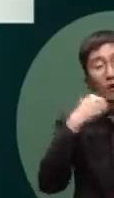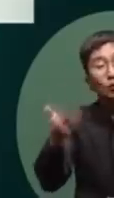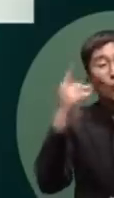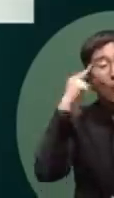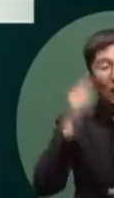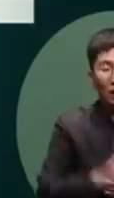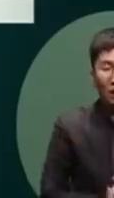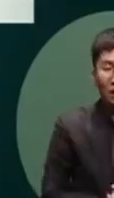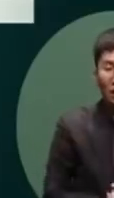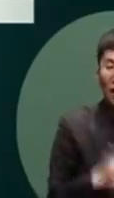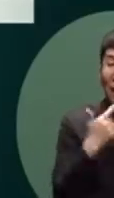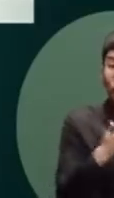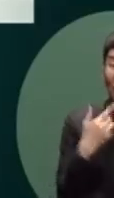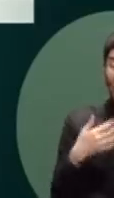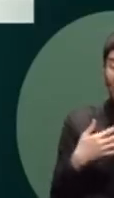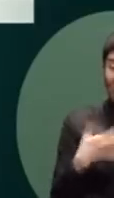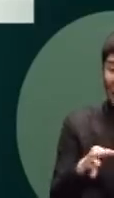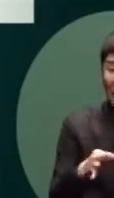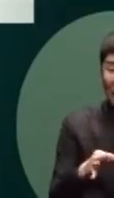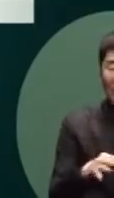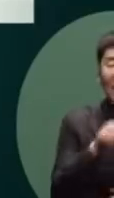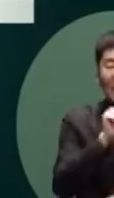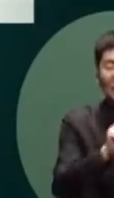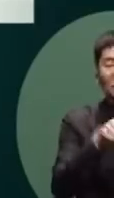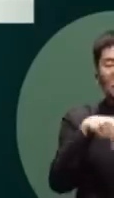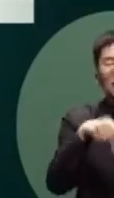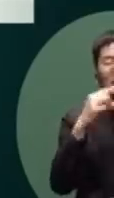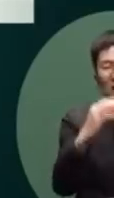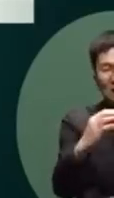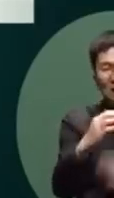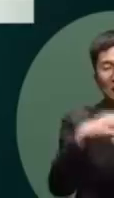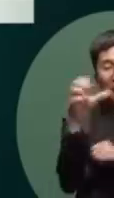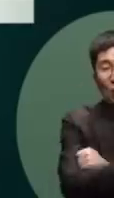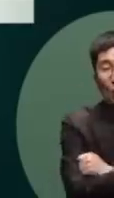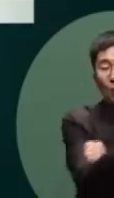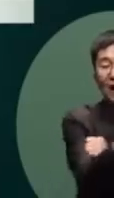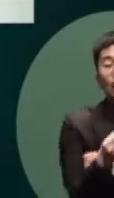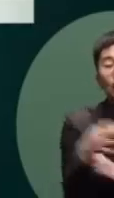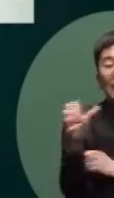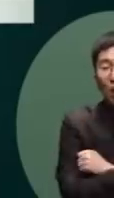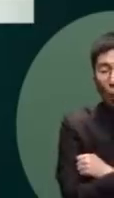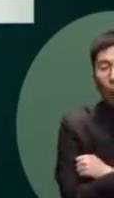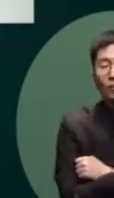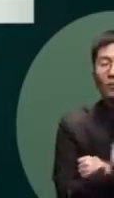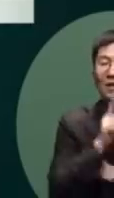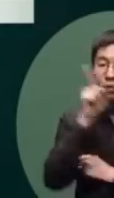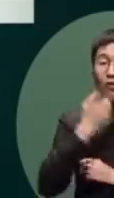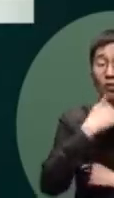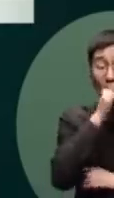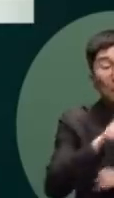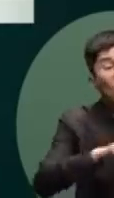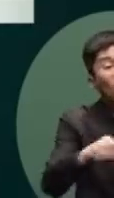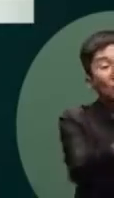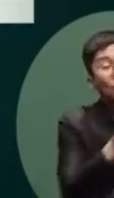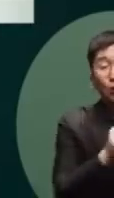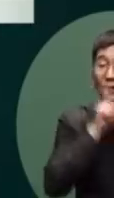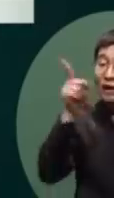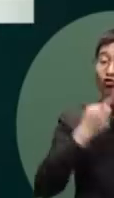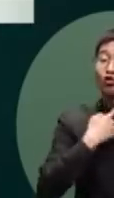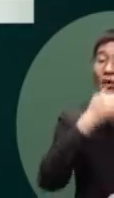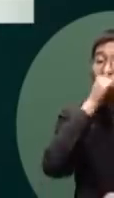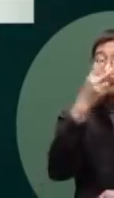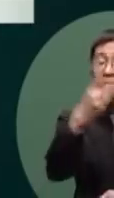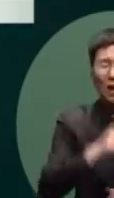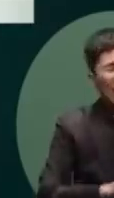SPC 대출로 배임 혐의가 되는 부분만 기소를 한 겁니다. 일반 대출도 두 건 기소하셨다니까요. 일반 대출